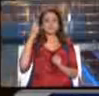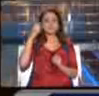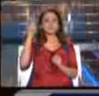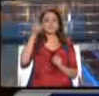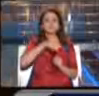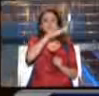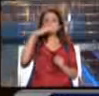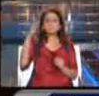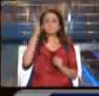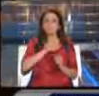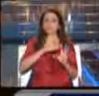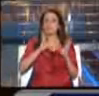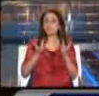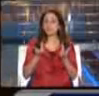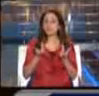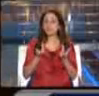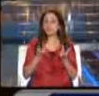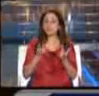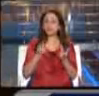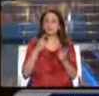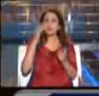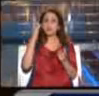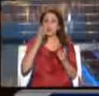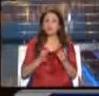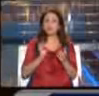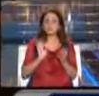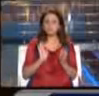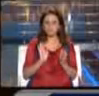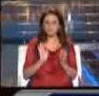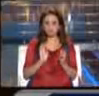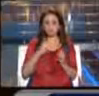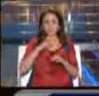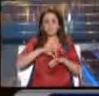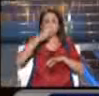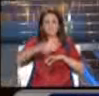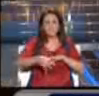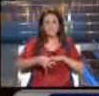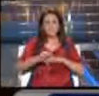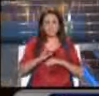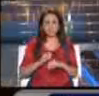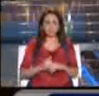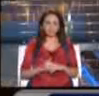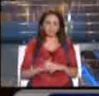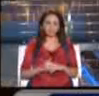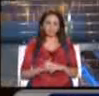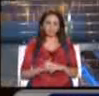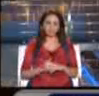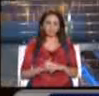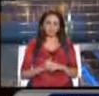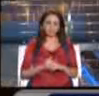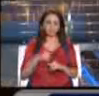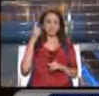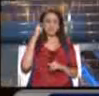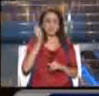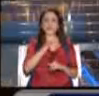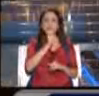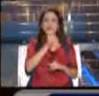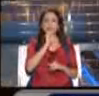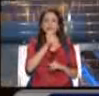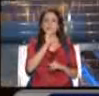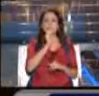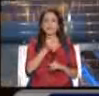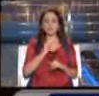كذا. تمام؟ ده بيحصل. بعد كده بتيجي حاجة اسمها السلعة الإعلامية الاقتصادية،